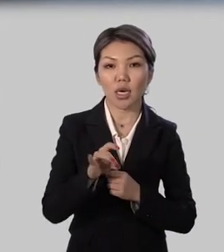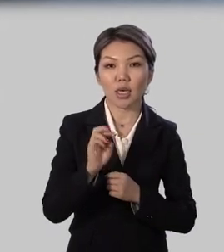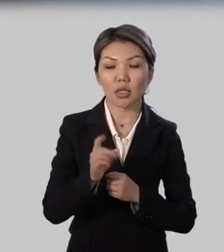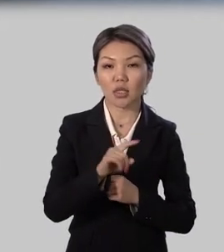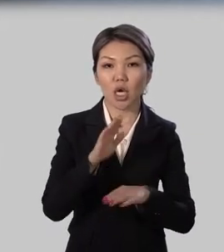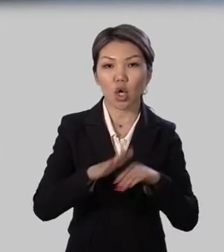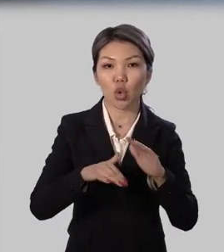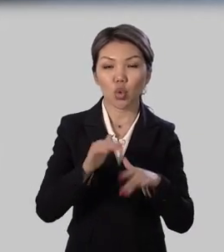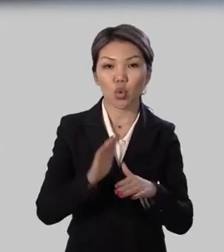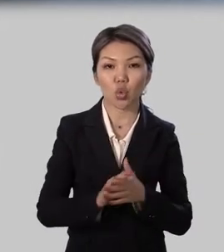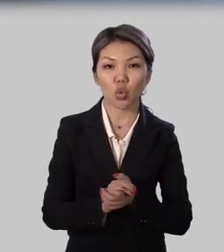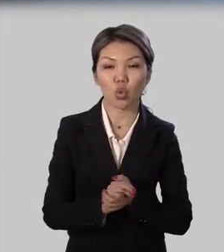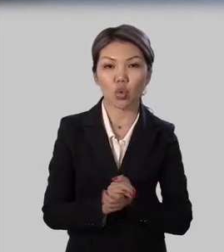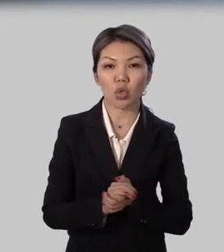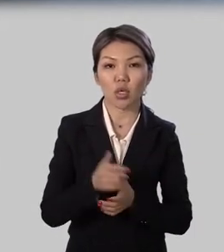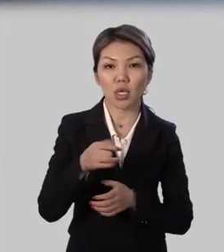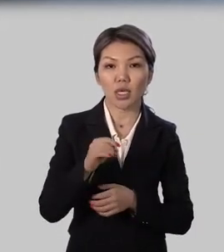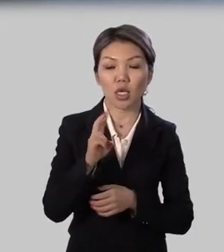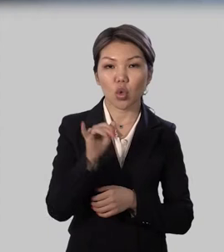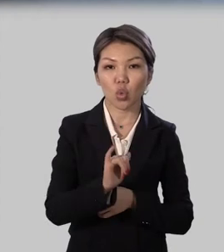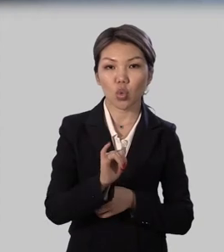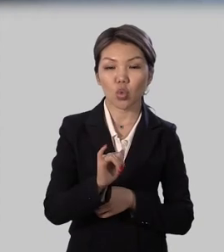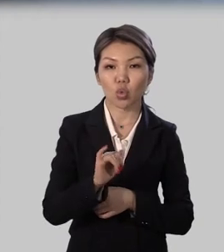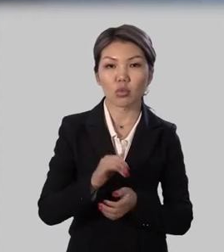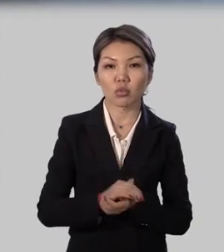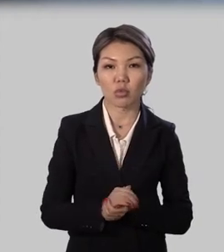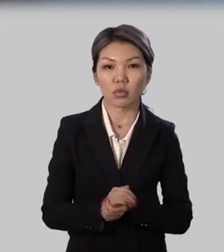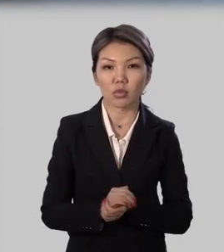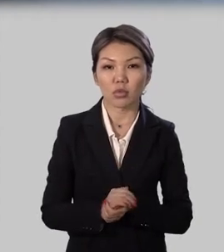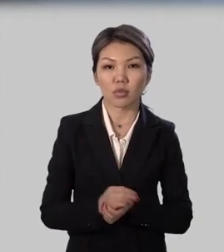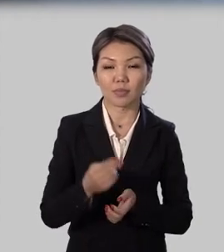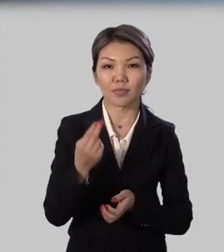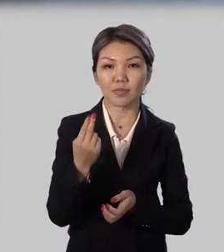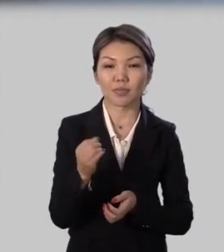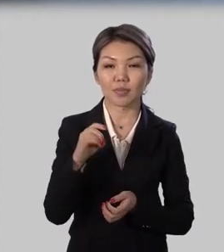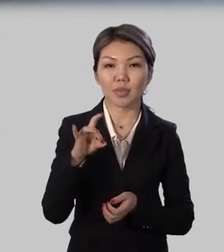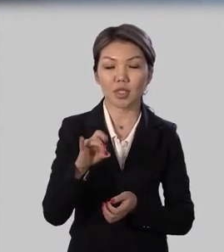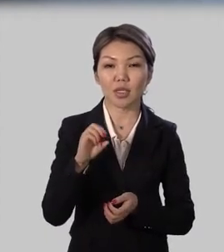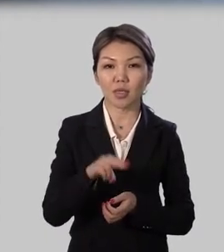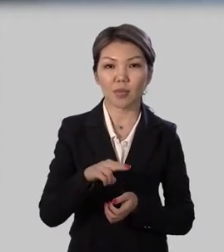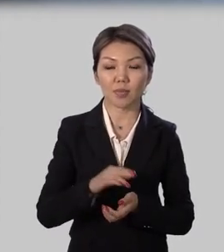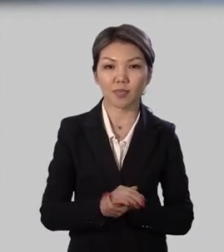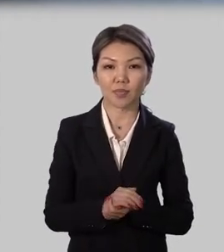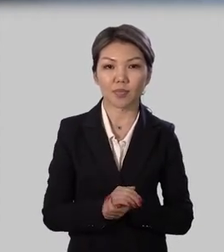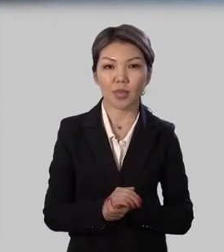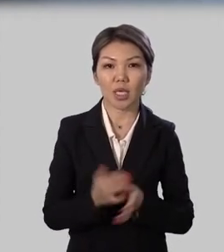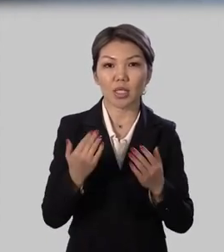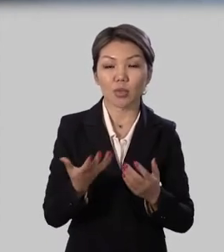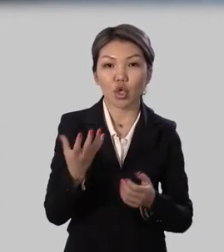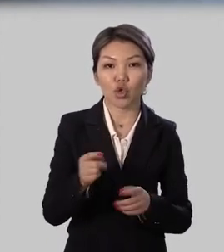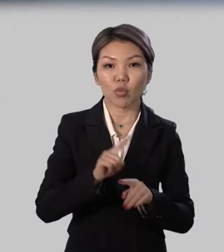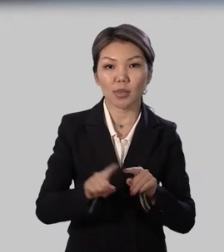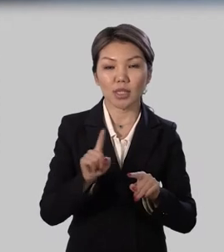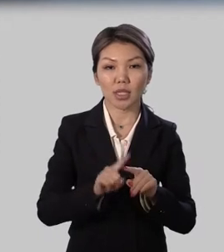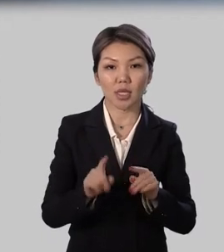и совсем быстро ехал грека через реку видит грека в реке рак сон грека руку в реку рак за руку